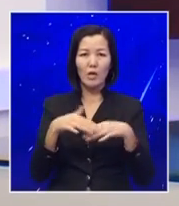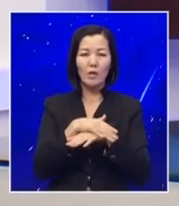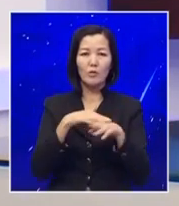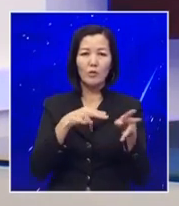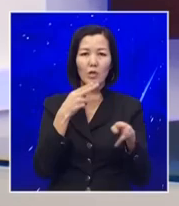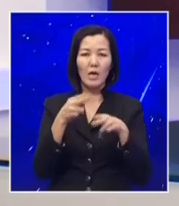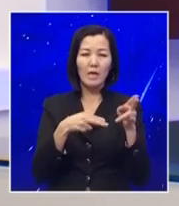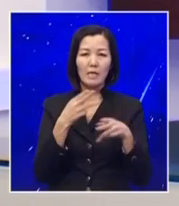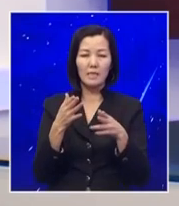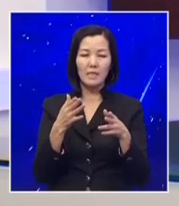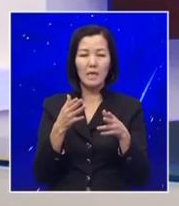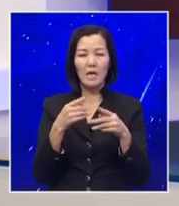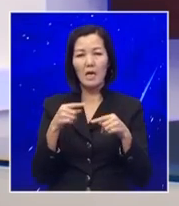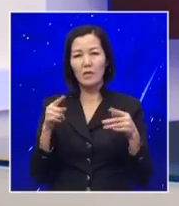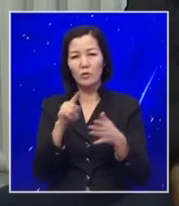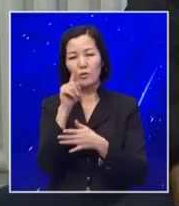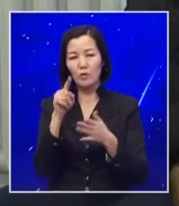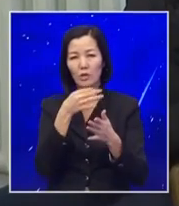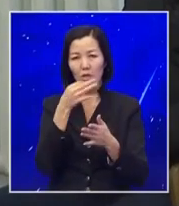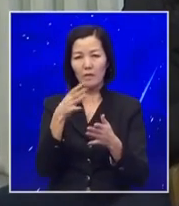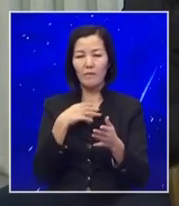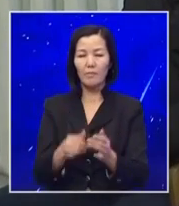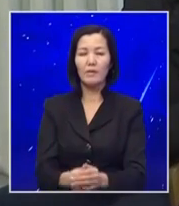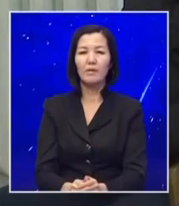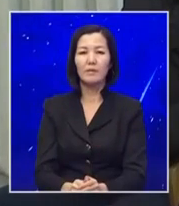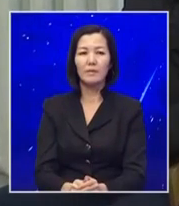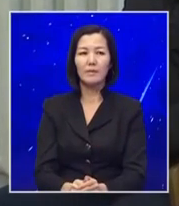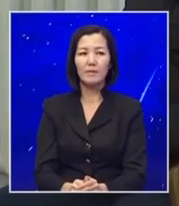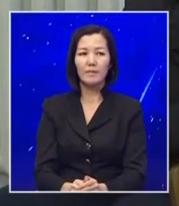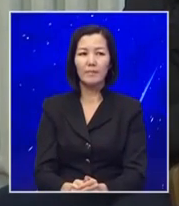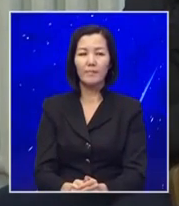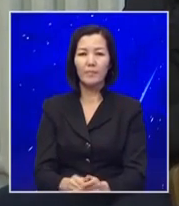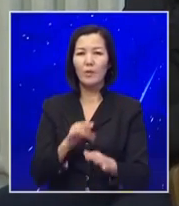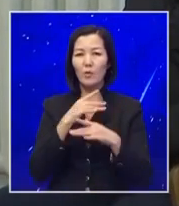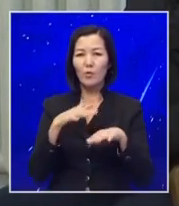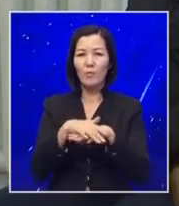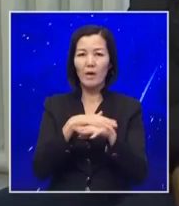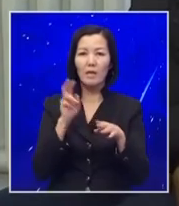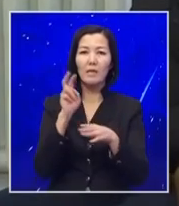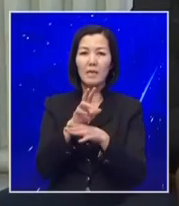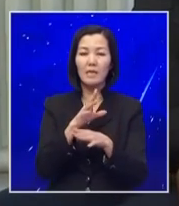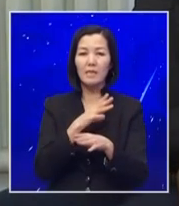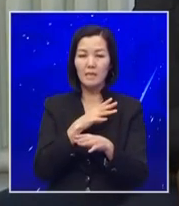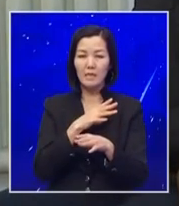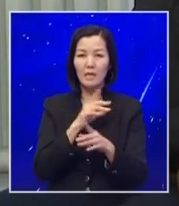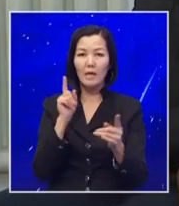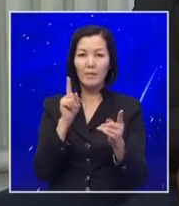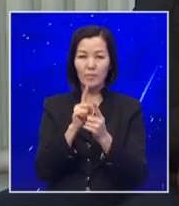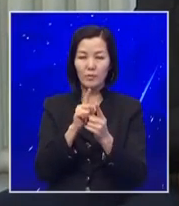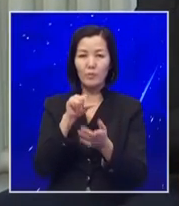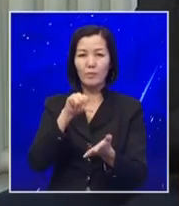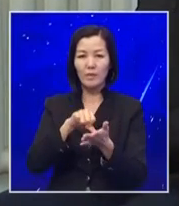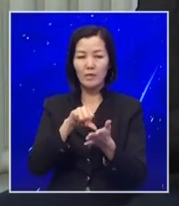тұрғындарының арыз тілектерін тыңдады. Коронавирус болғаннан кейін көп халық осында келейін деген, сізге осы отчет береді